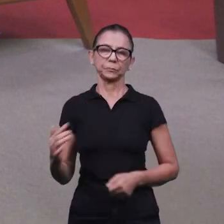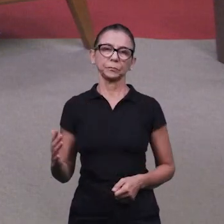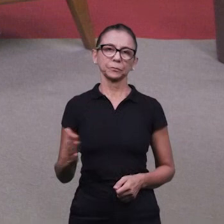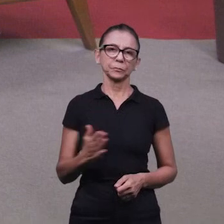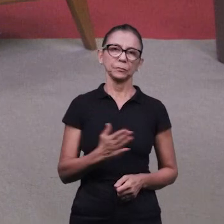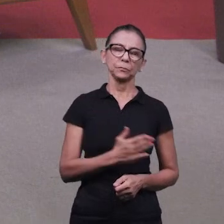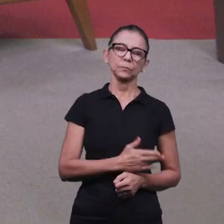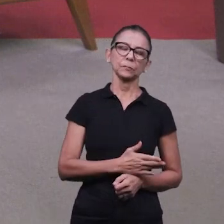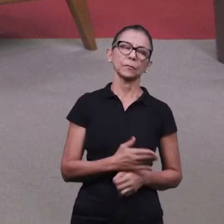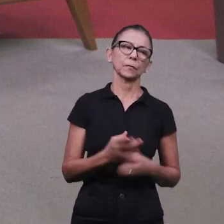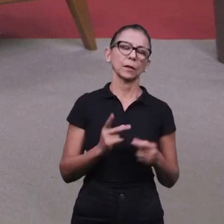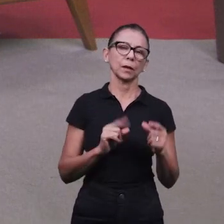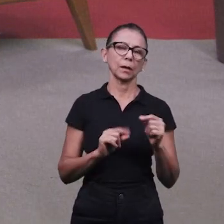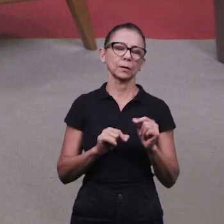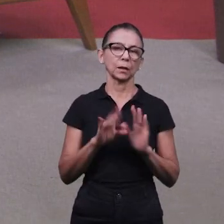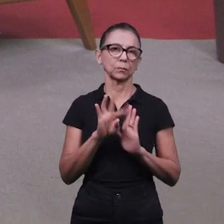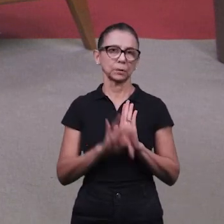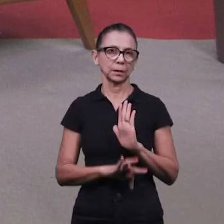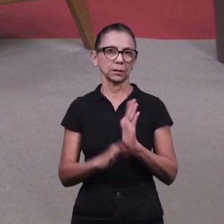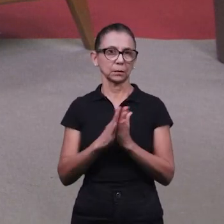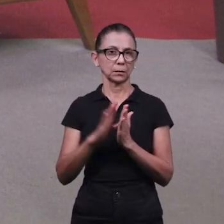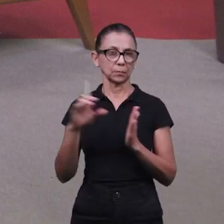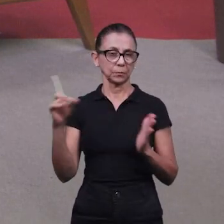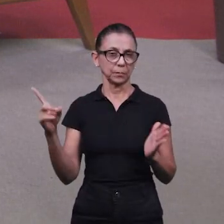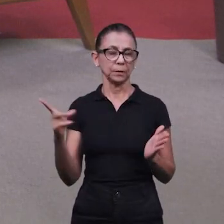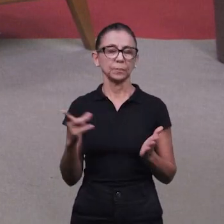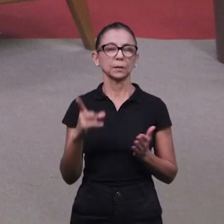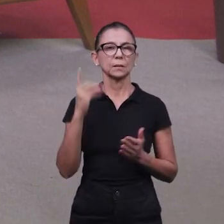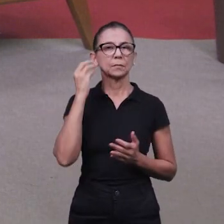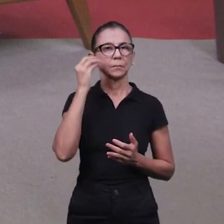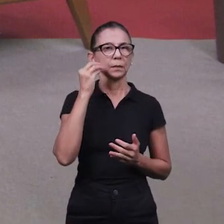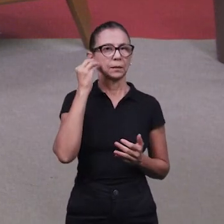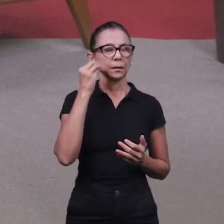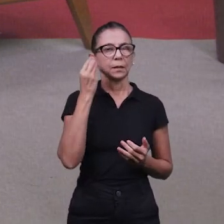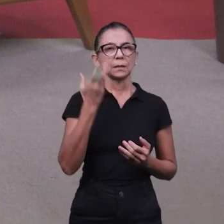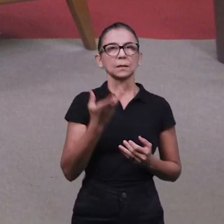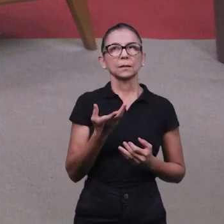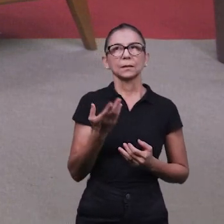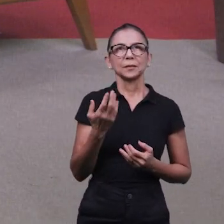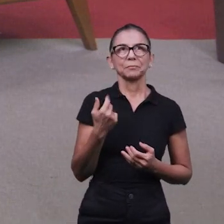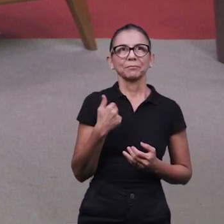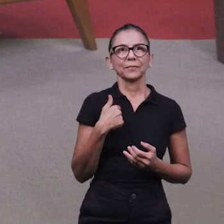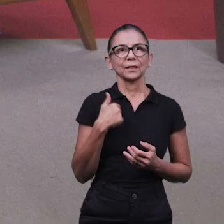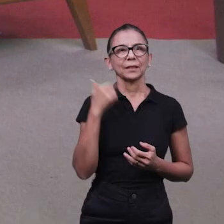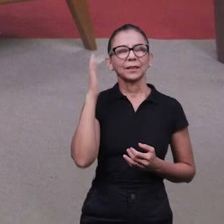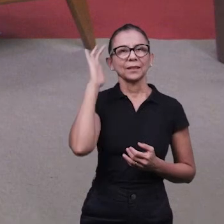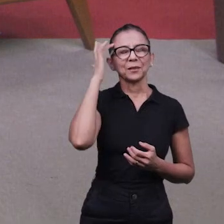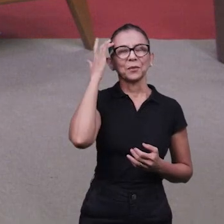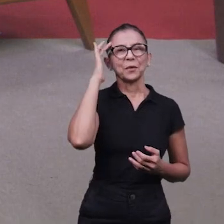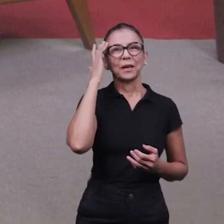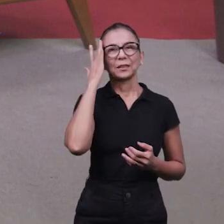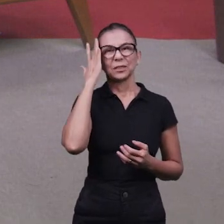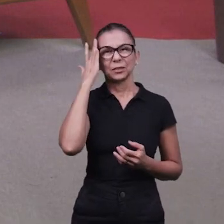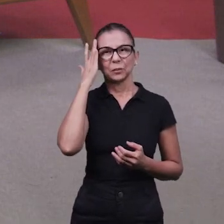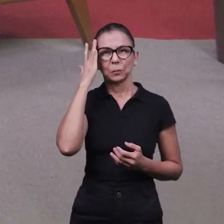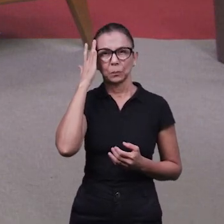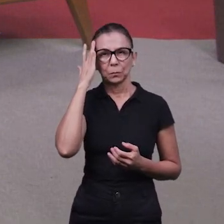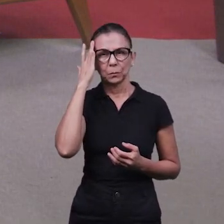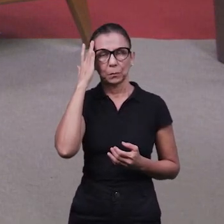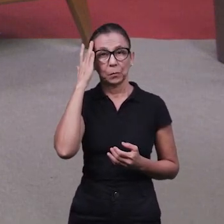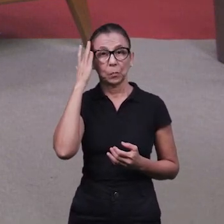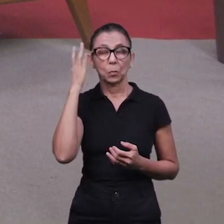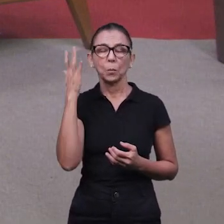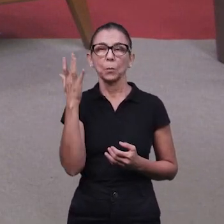Il y a un passage biblique, une expérience biblique, qui d'ailleurs, je trouve que